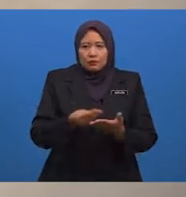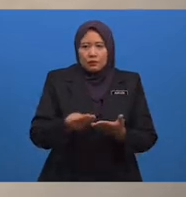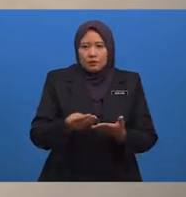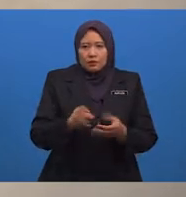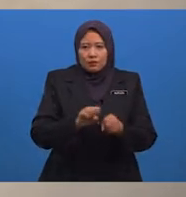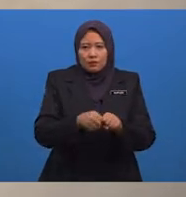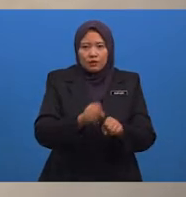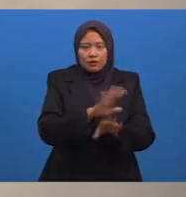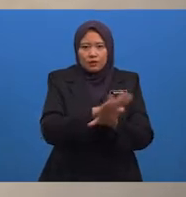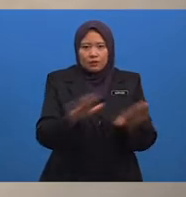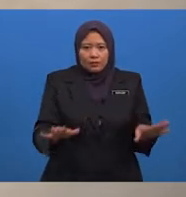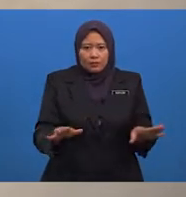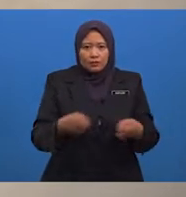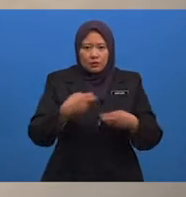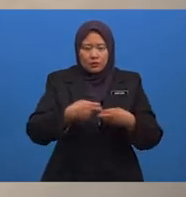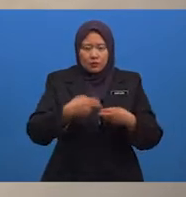keluarga.